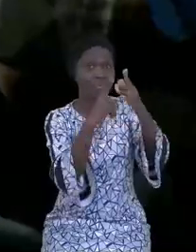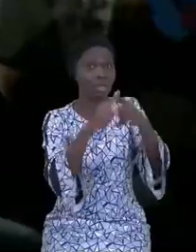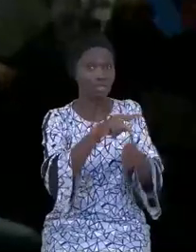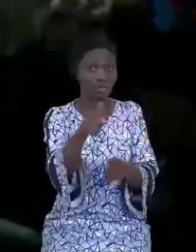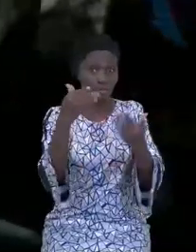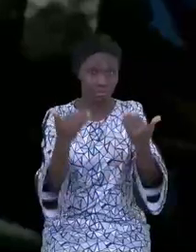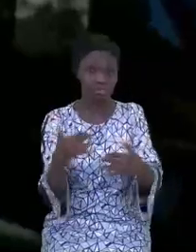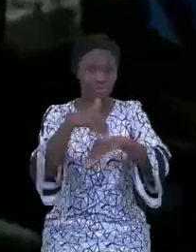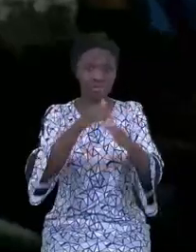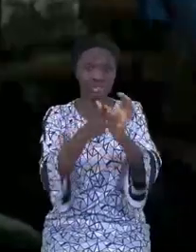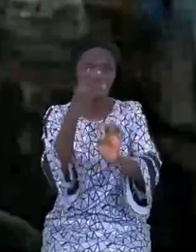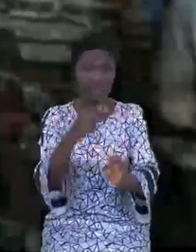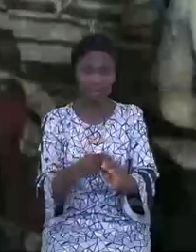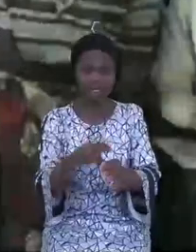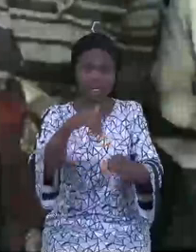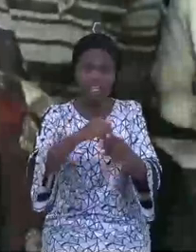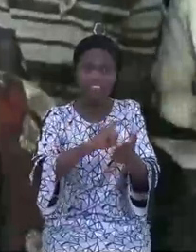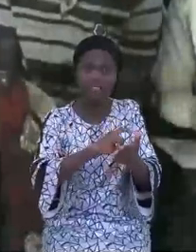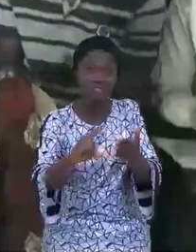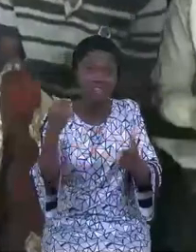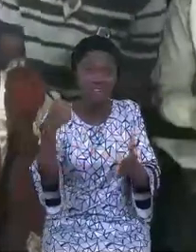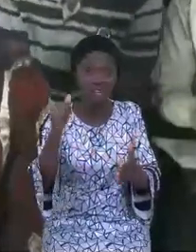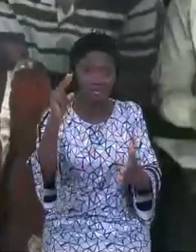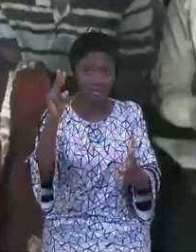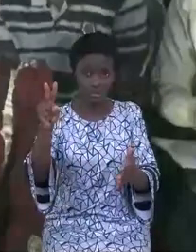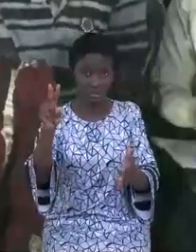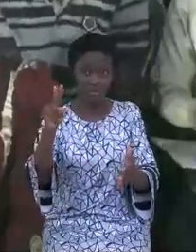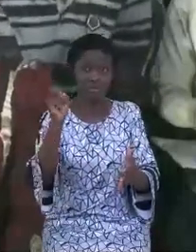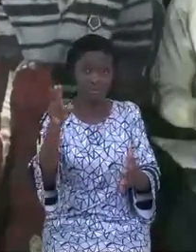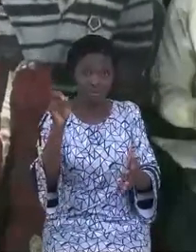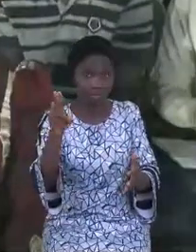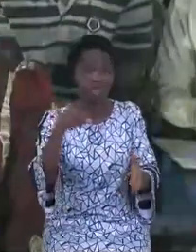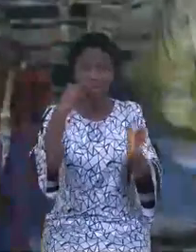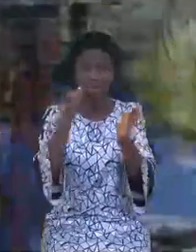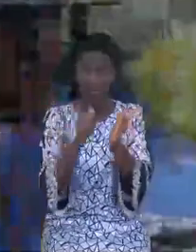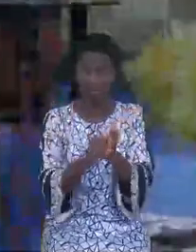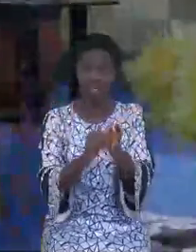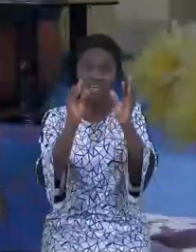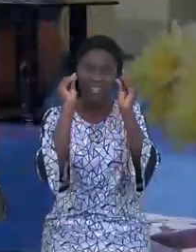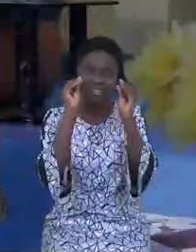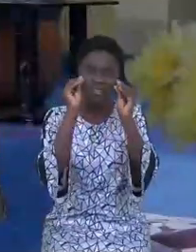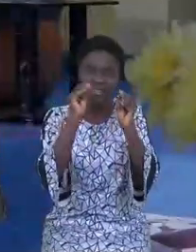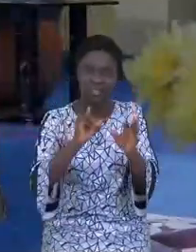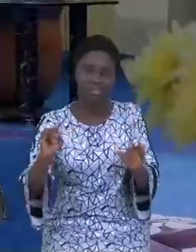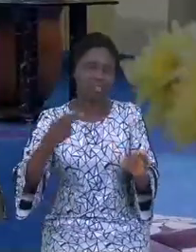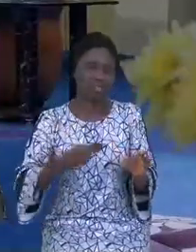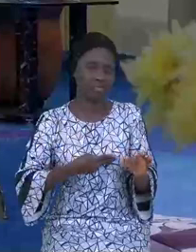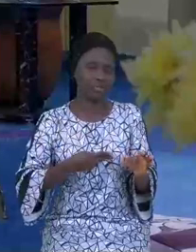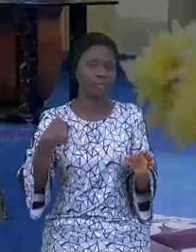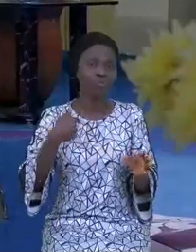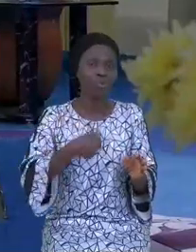verset 12. Verset 12, elle nous enseigne. Ah, nous avons besoin de l'enseignement. Nous avons